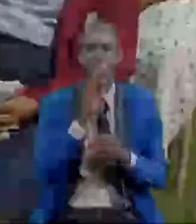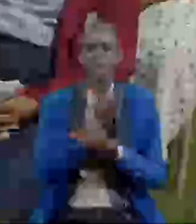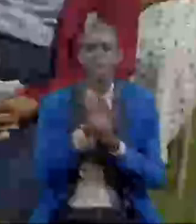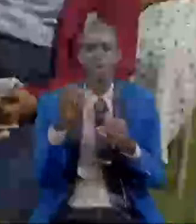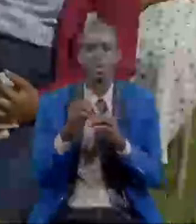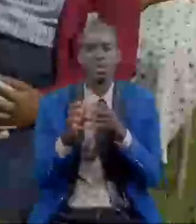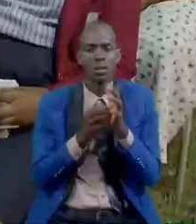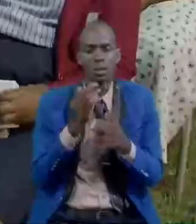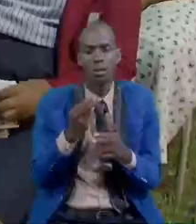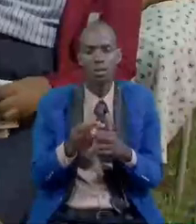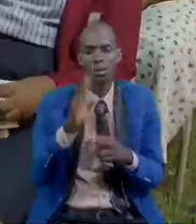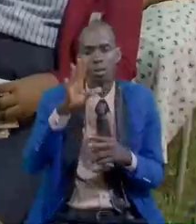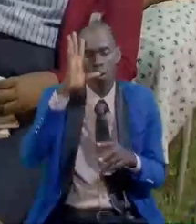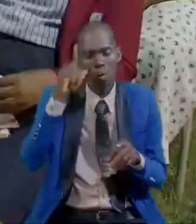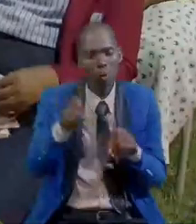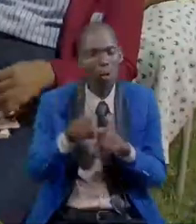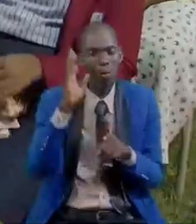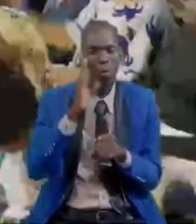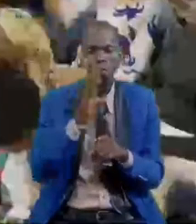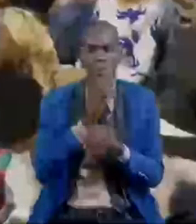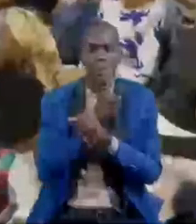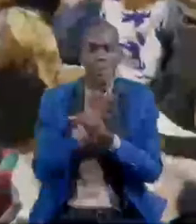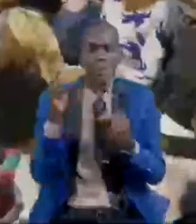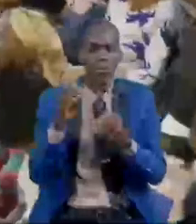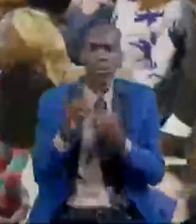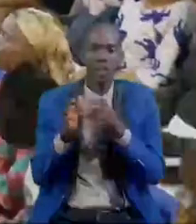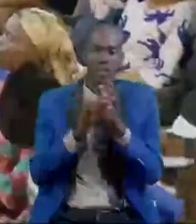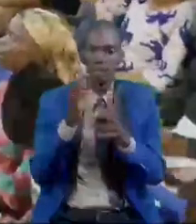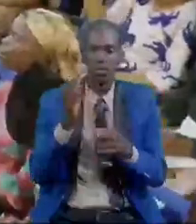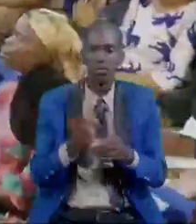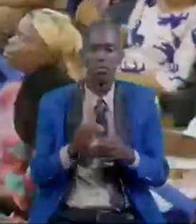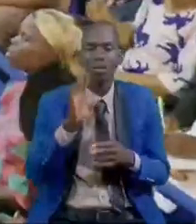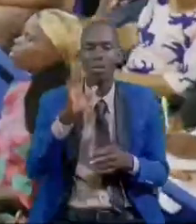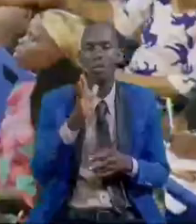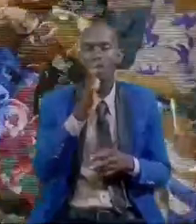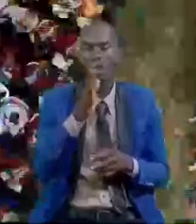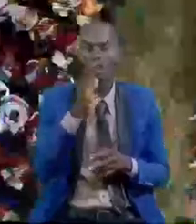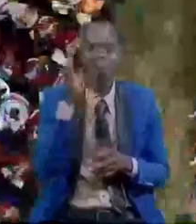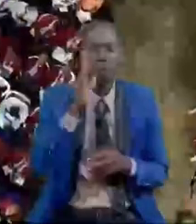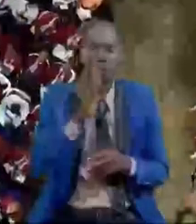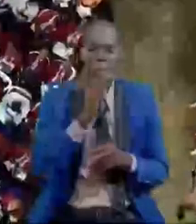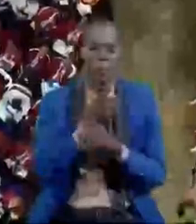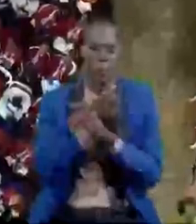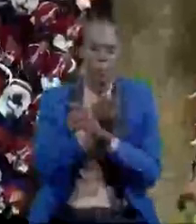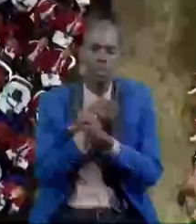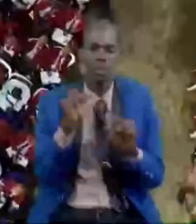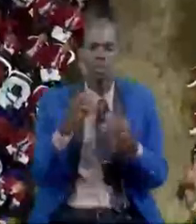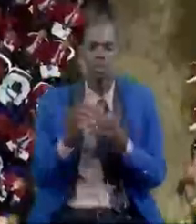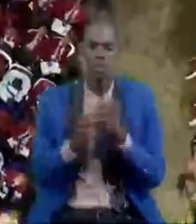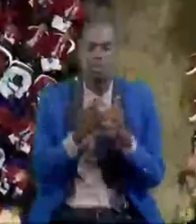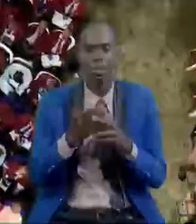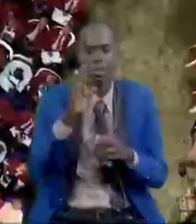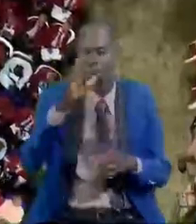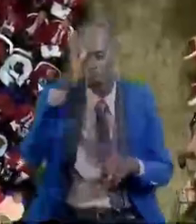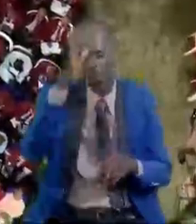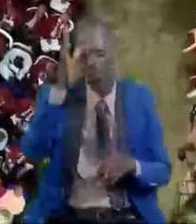Ton frère sera sauvé. Ta soeur sera sauvée. Ta mère sera sauvée. Ton